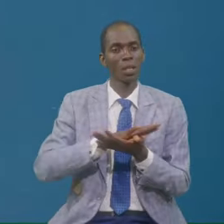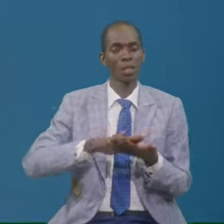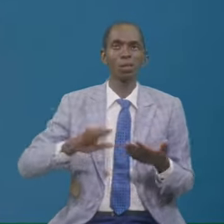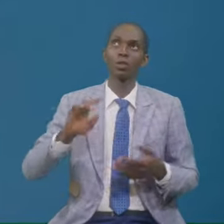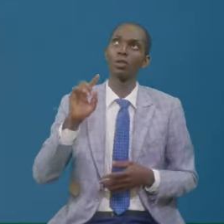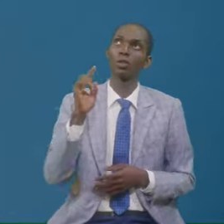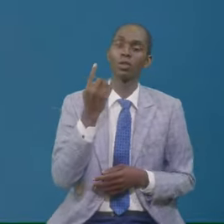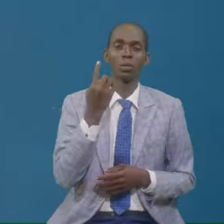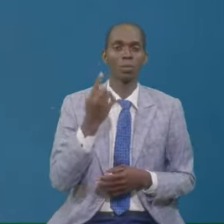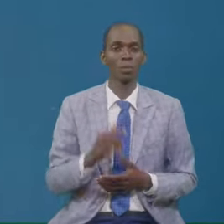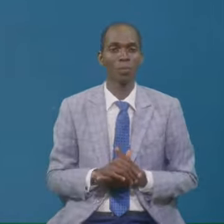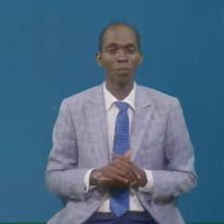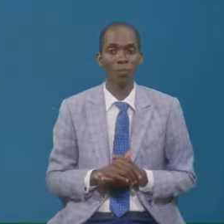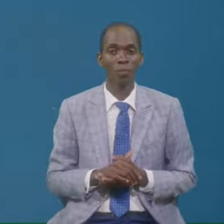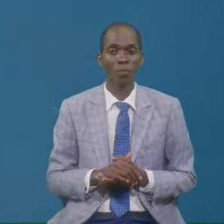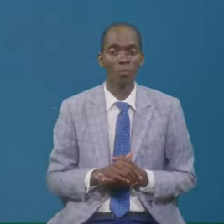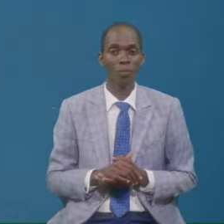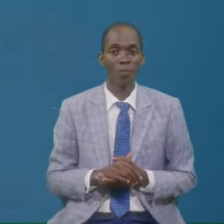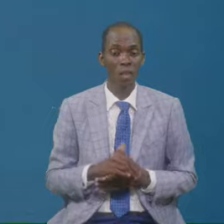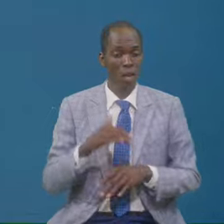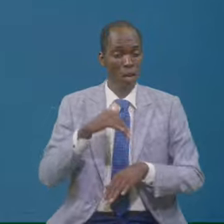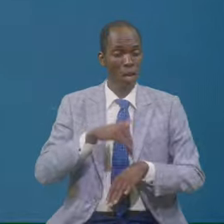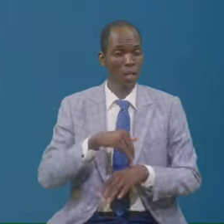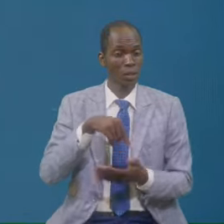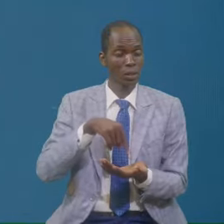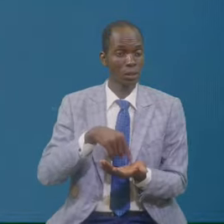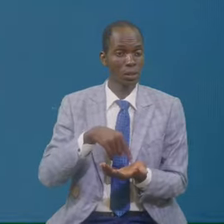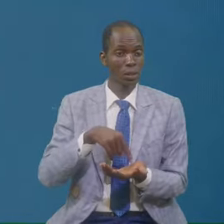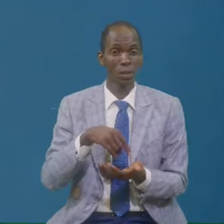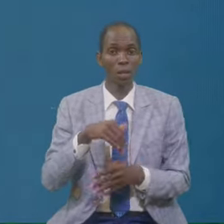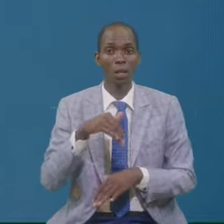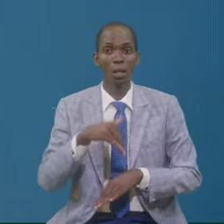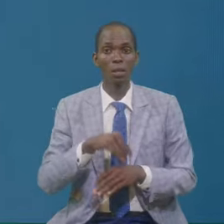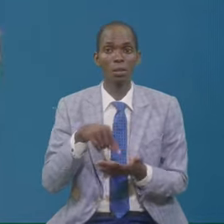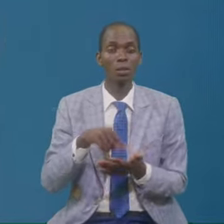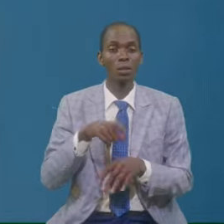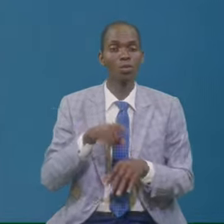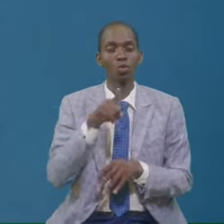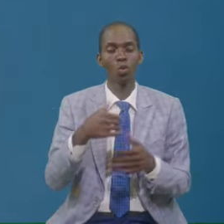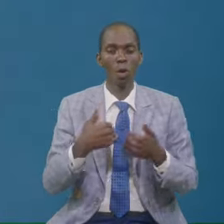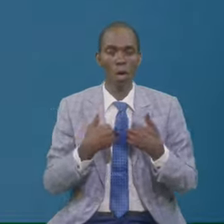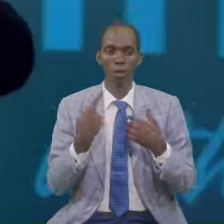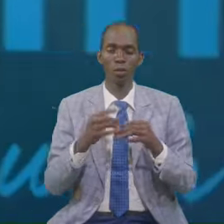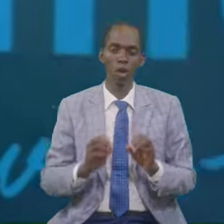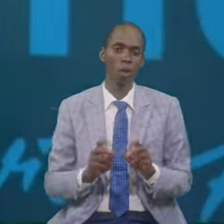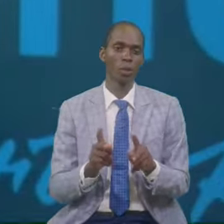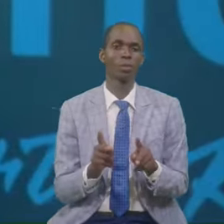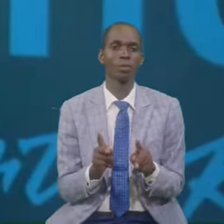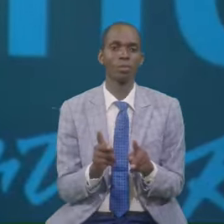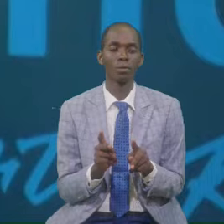క్రీస్తు మాత్రమే. At this time you have the opportunity. ఇప్పుడు మీకు అవకాశం ఉంది.